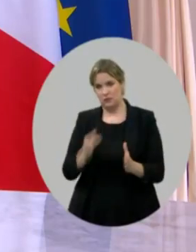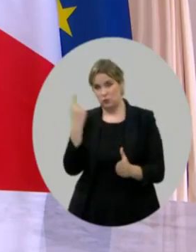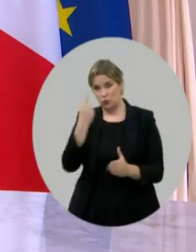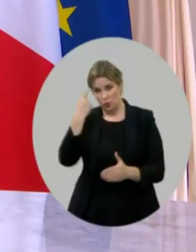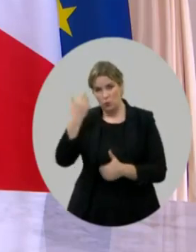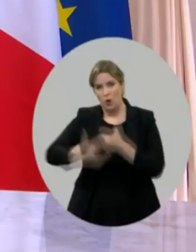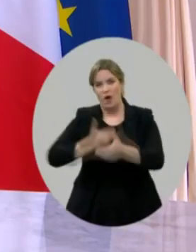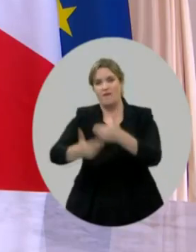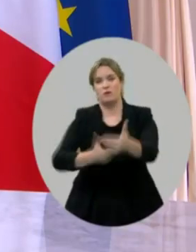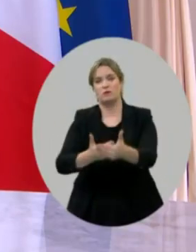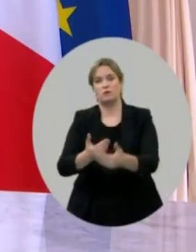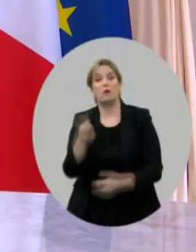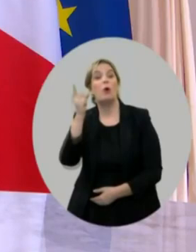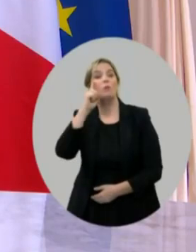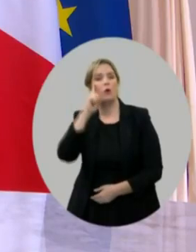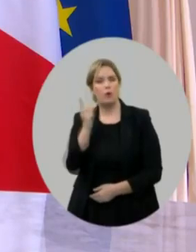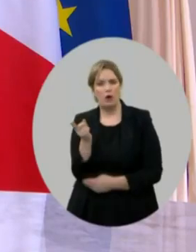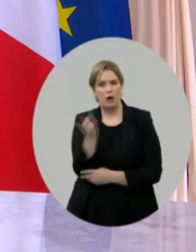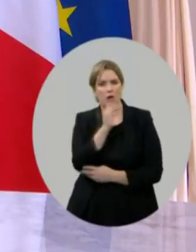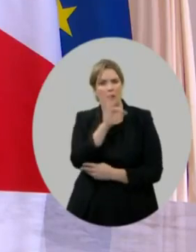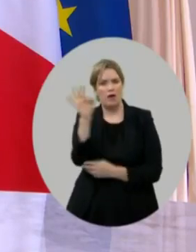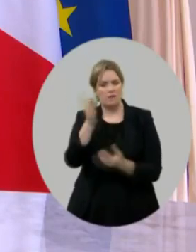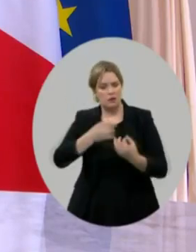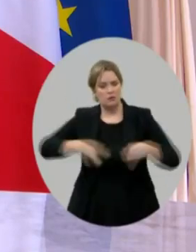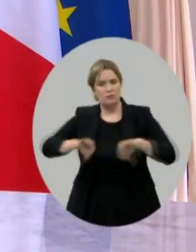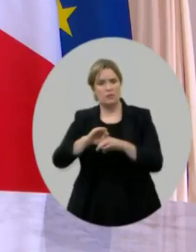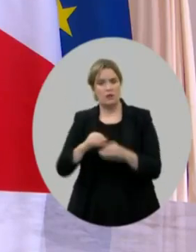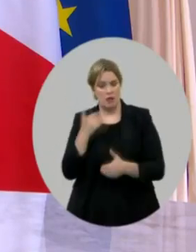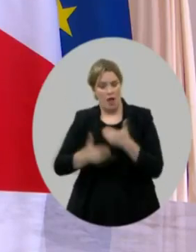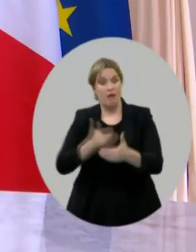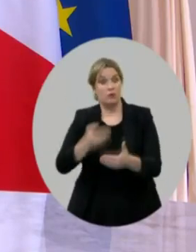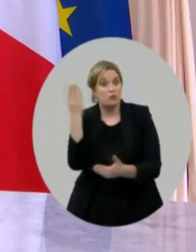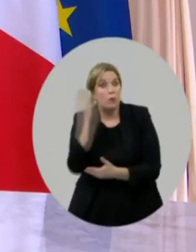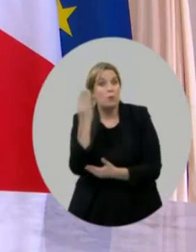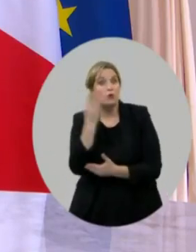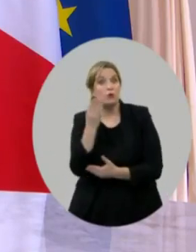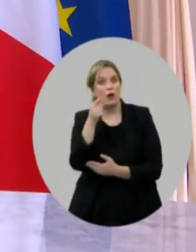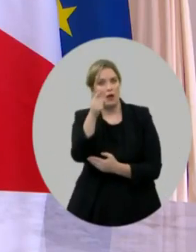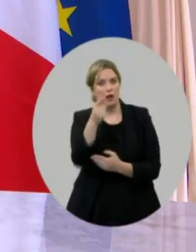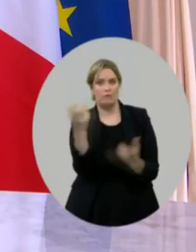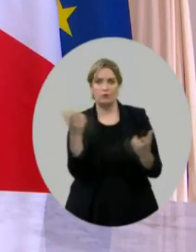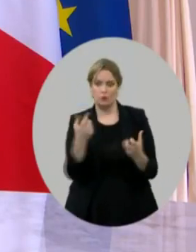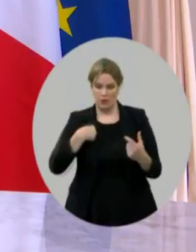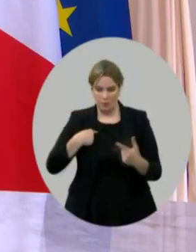Car c'est ce dont notre pays a besoin. Et c'est ce que vous attendez de moi.